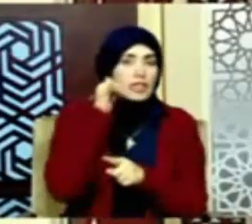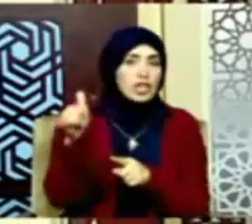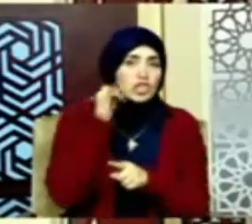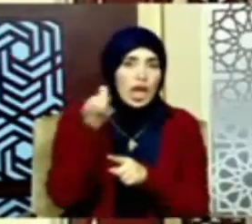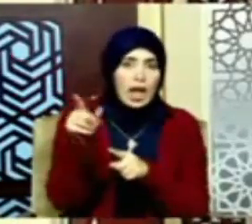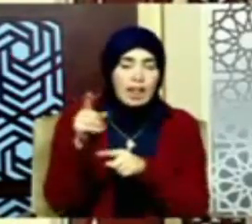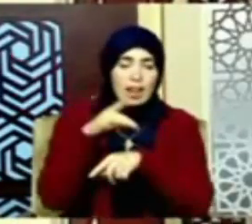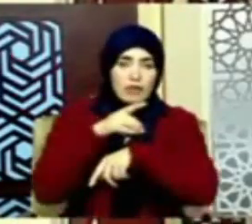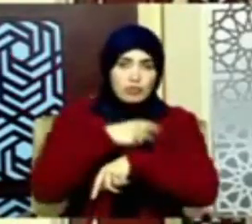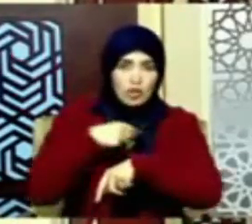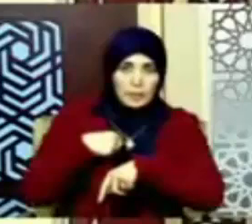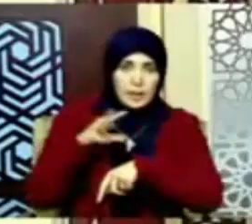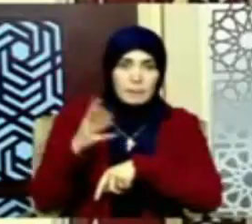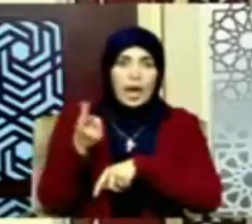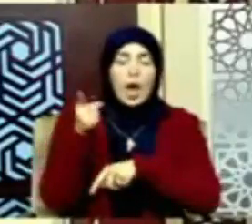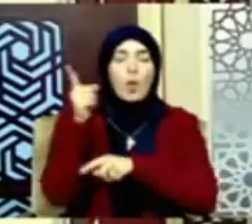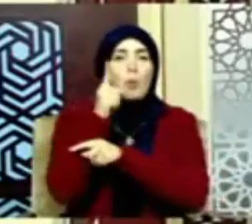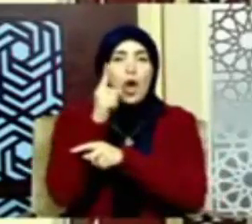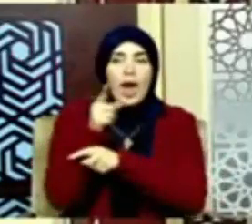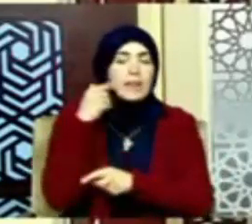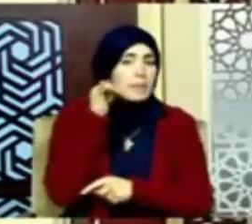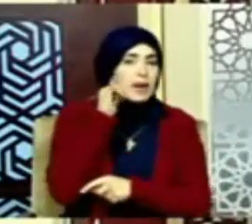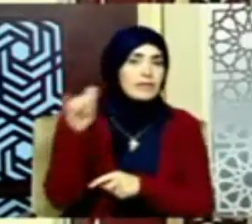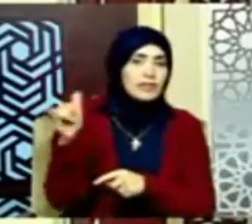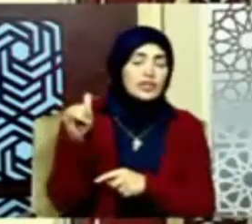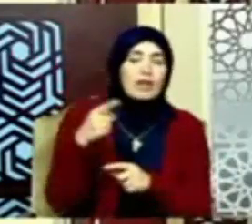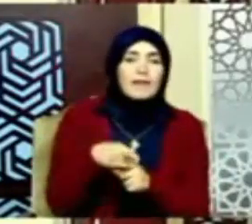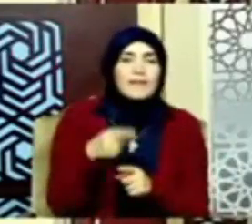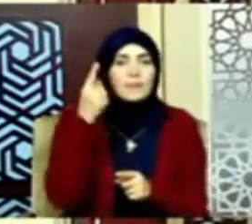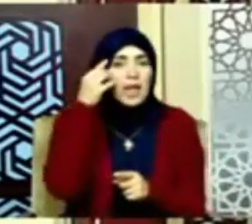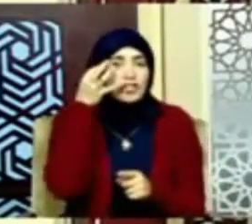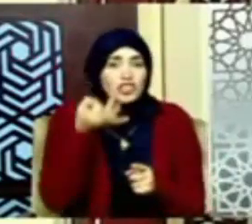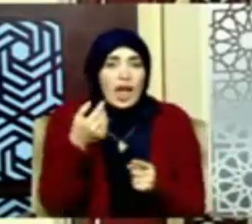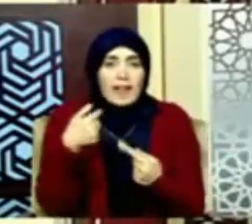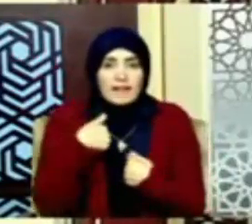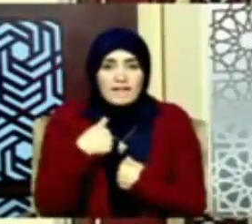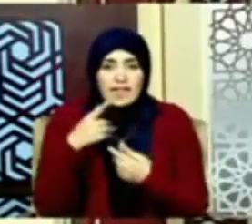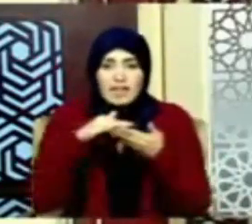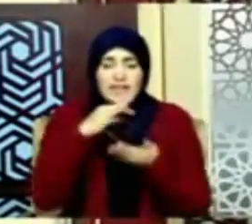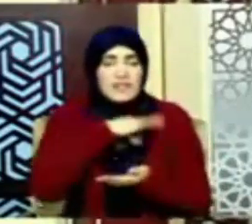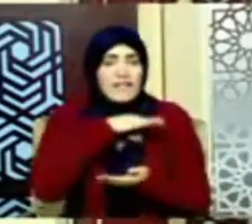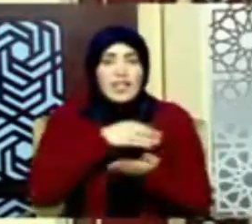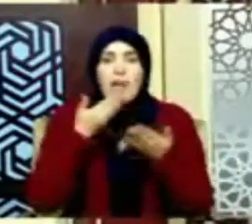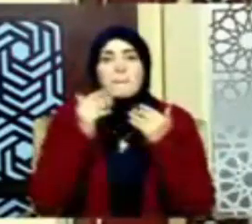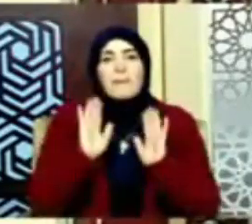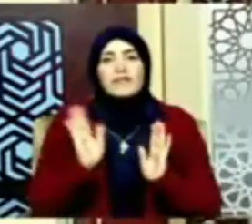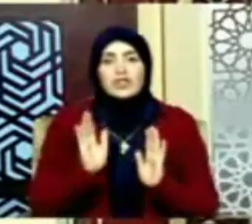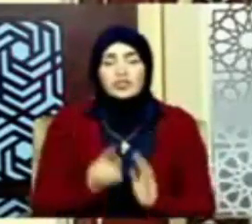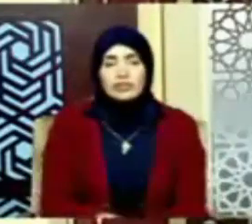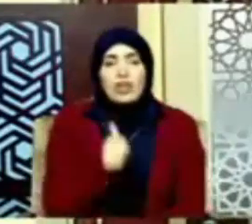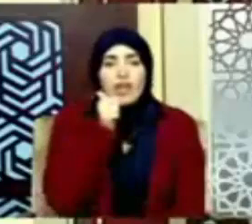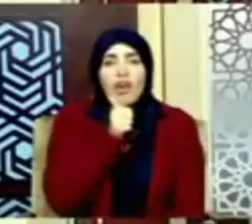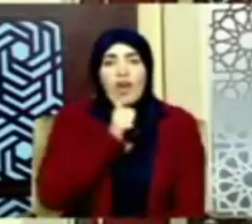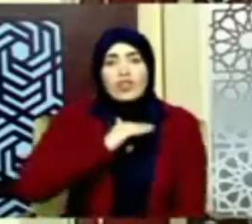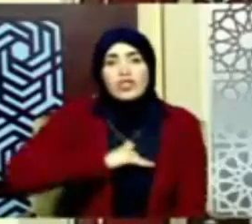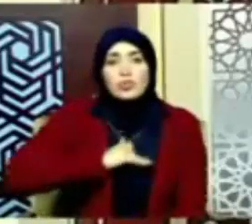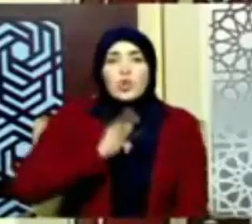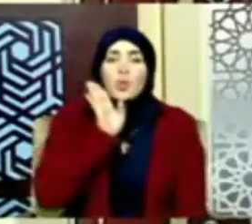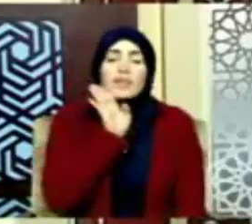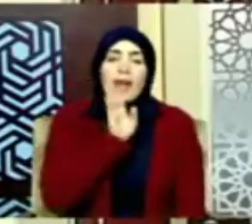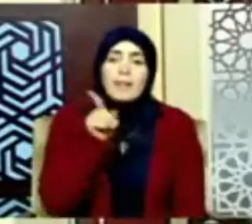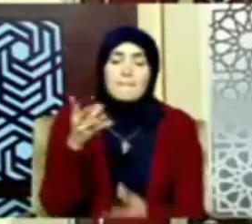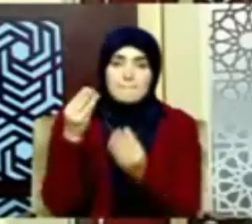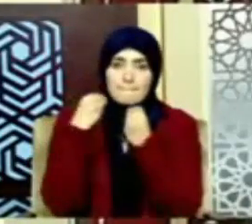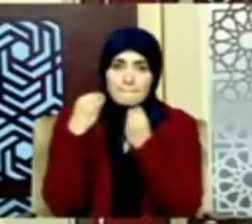جفوت طبيبه، واصبر لجهلك إن جفوت معلما. ولنا